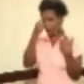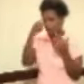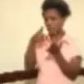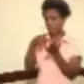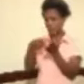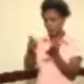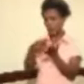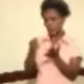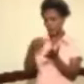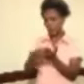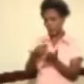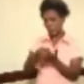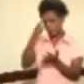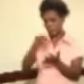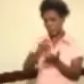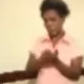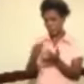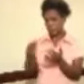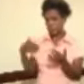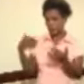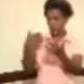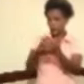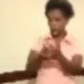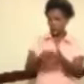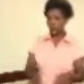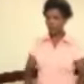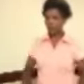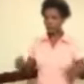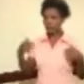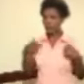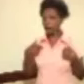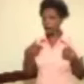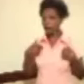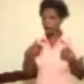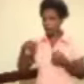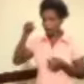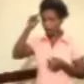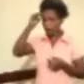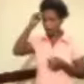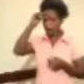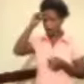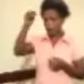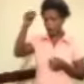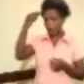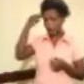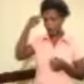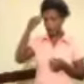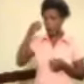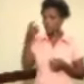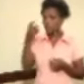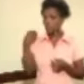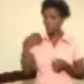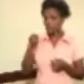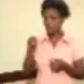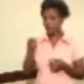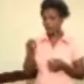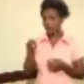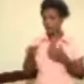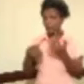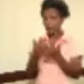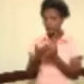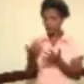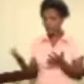Donc, ça veut dire que ça arrive dans la vie. C'est tout, même j'ai un emballement. J'ai eu une carrière à succès, mais j'ai eu de mauvais balles. L'essentiel,